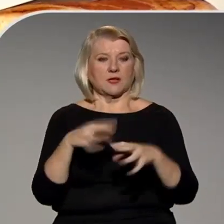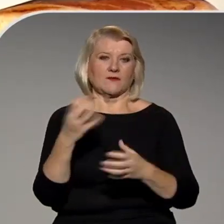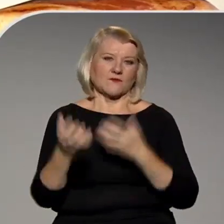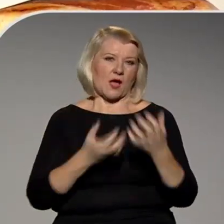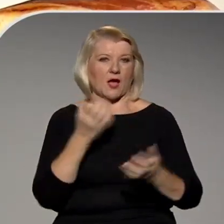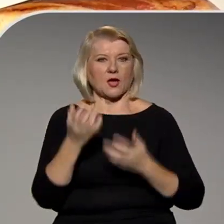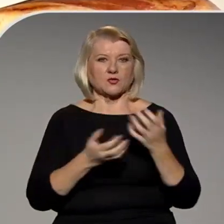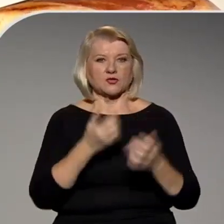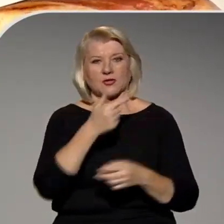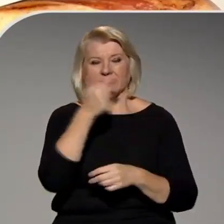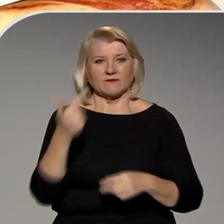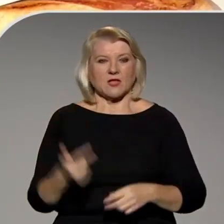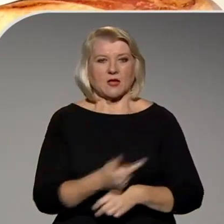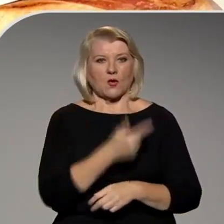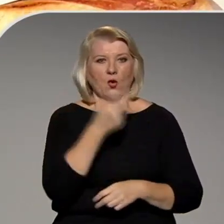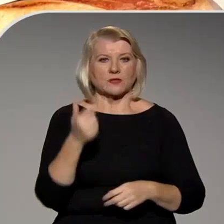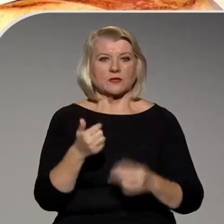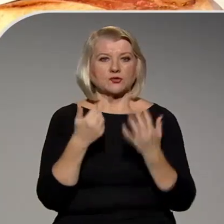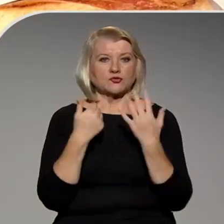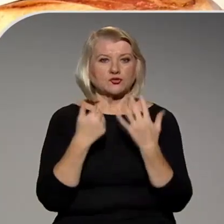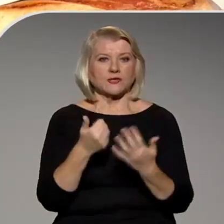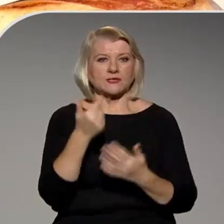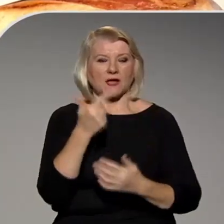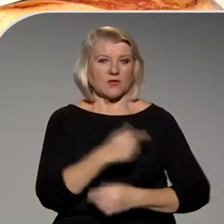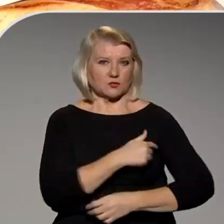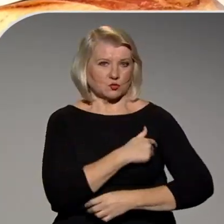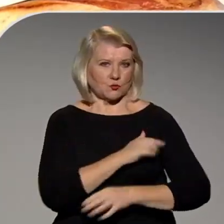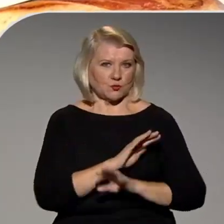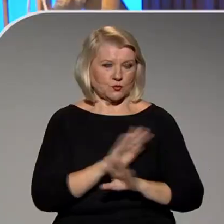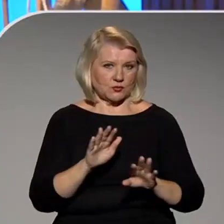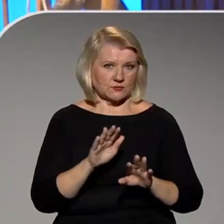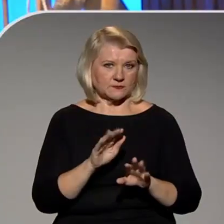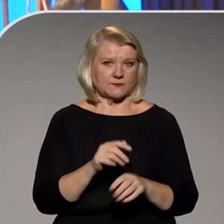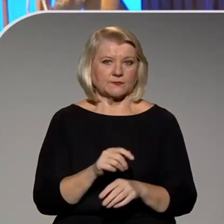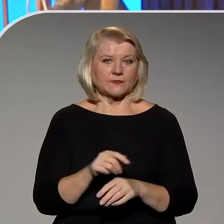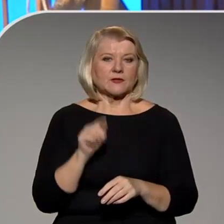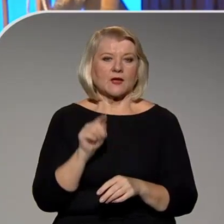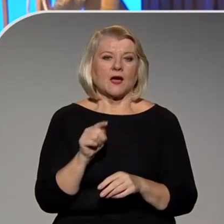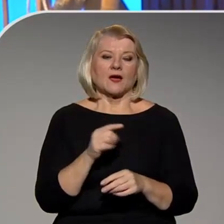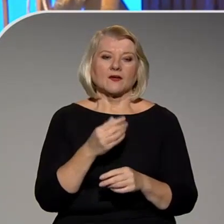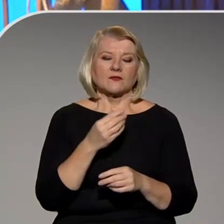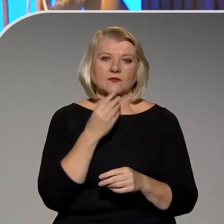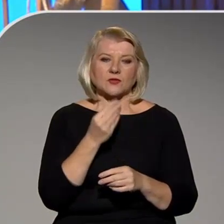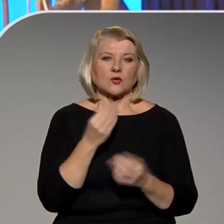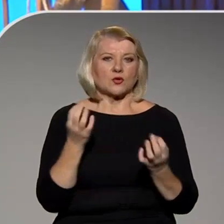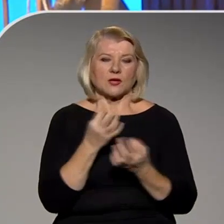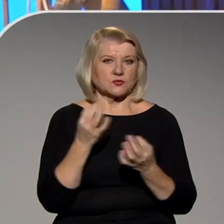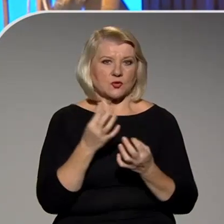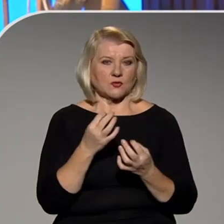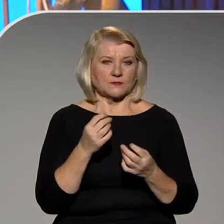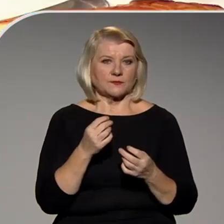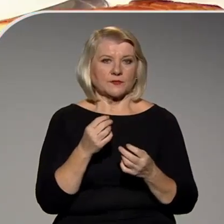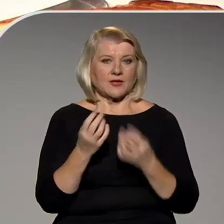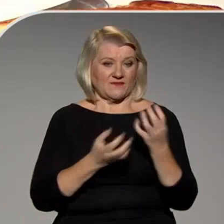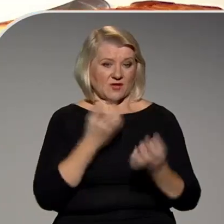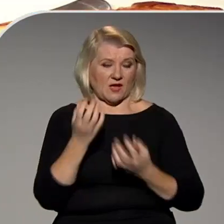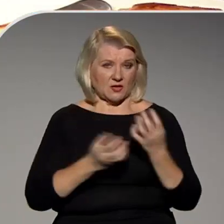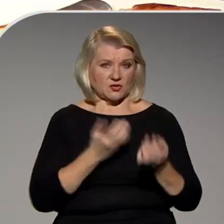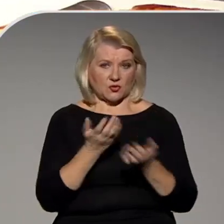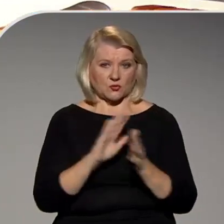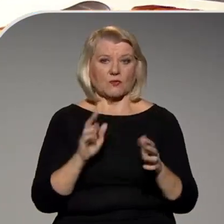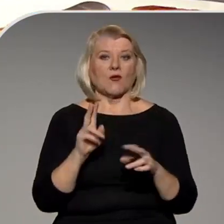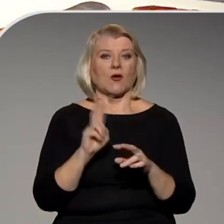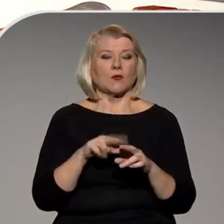na 2 hodiny na 62 stupňů a to, co je na něm právě výjimečný, je, že to maso zůstává takhle